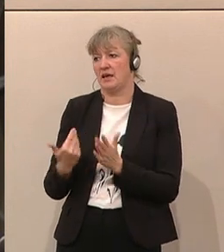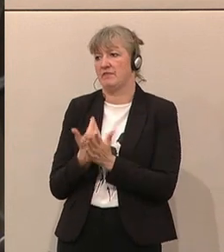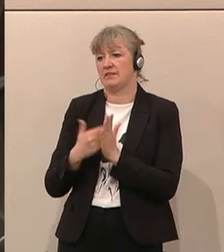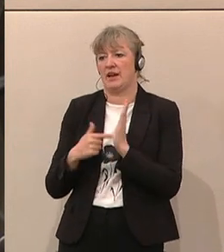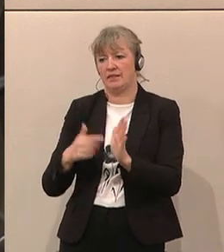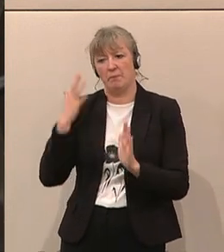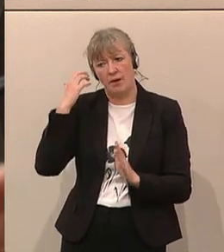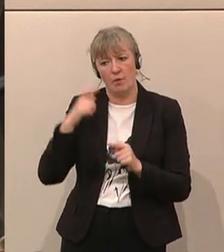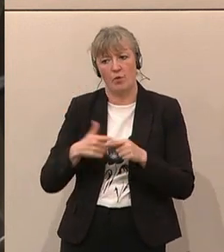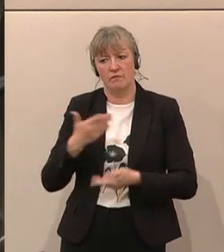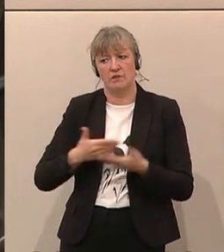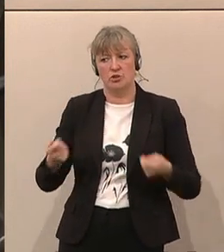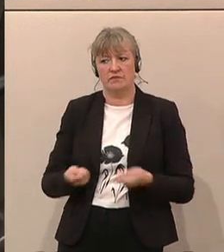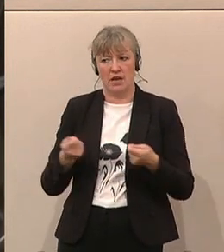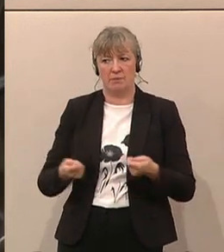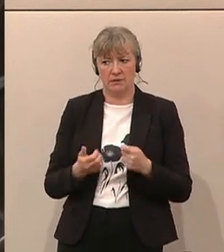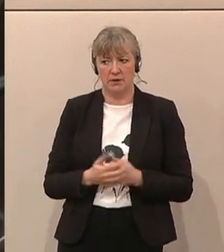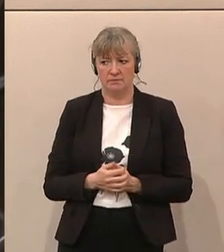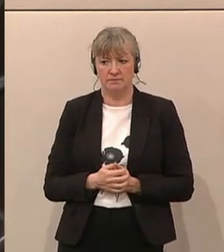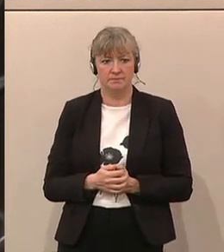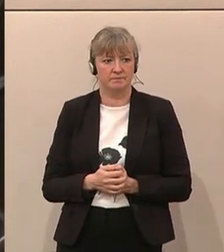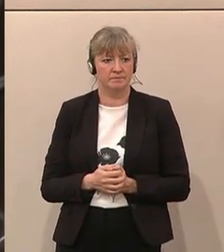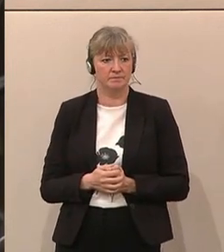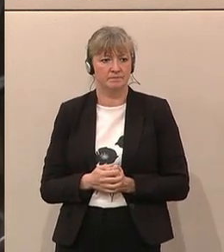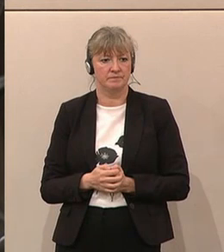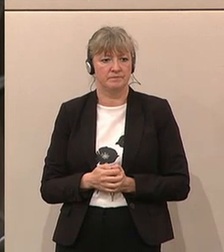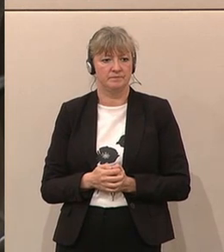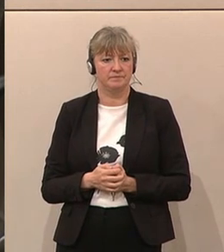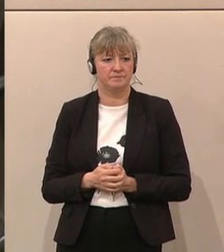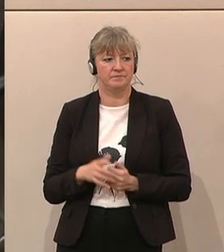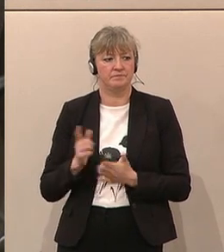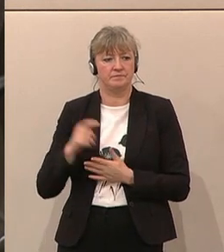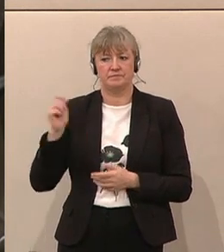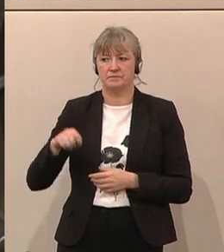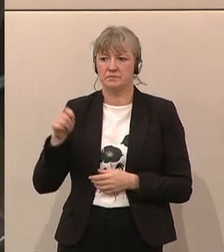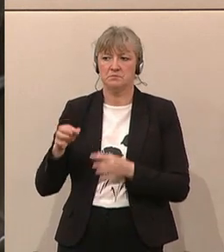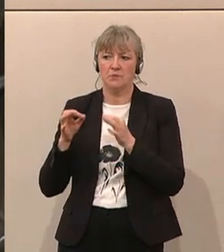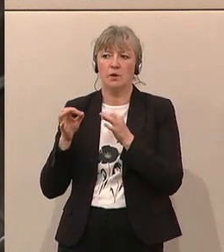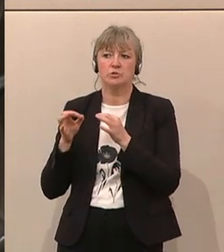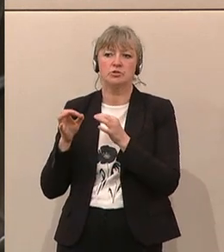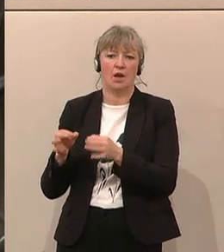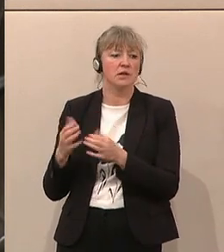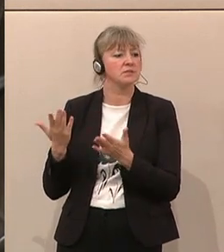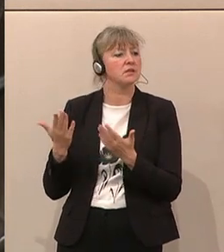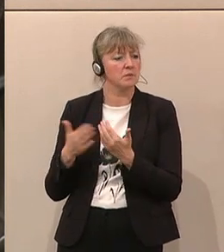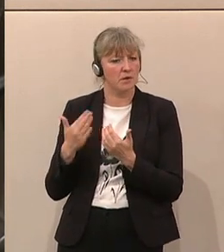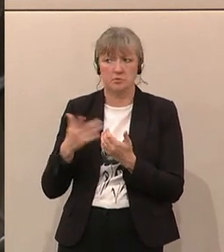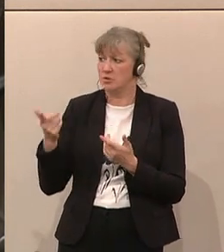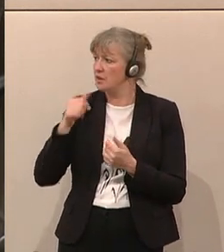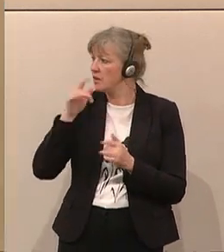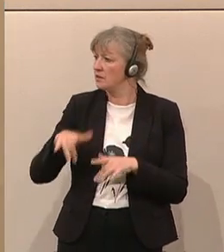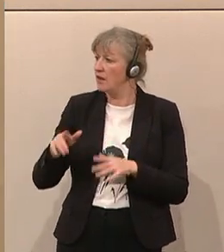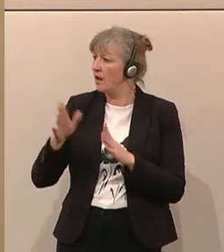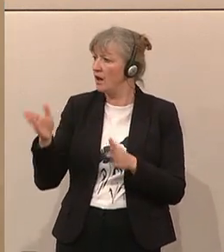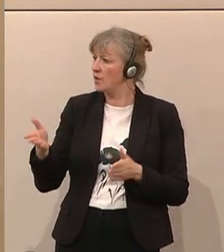der Bauern und der Wirtschaftstreibenden hin. Herr Abgeordneter Strasser, was passiert, wenn Abgeordnete, ich glaube, er ist jetzt auch nicht im